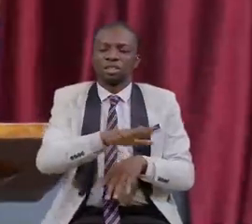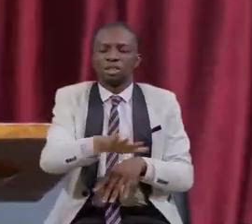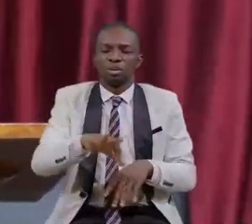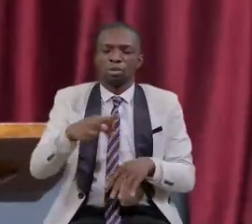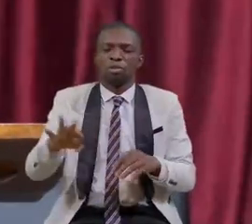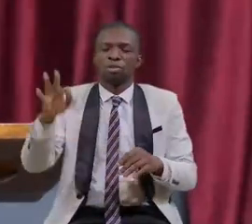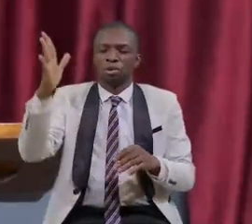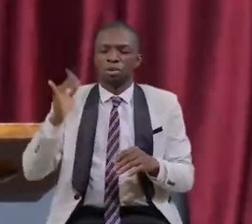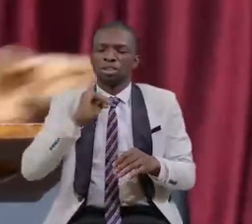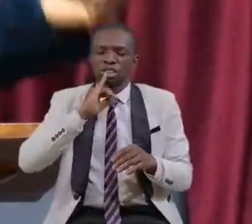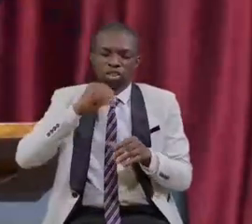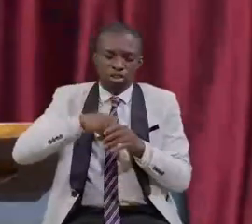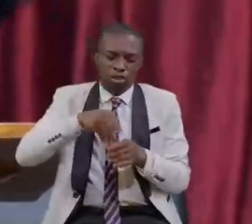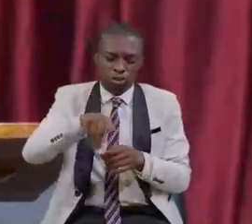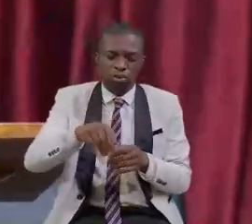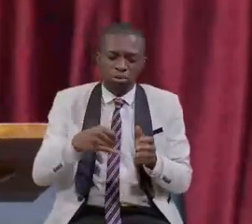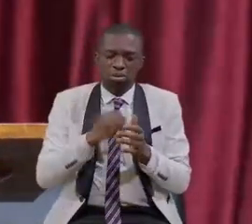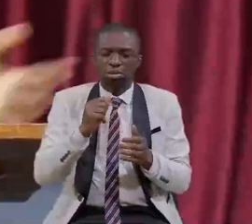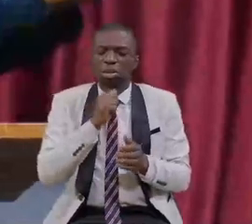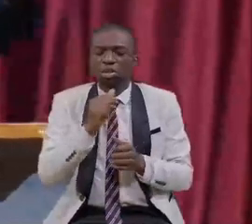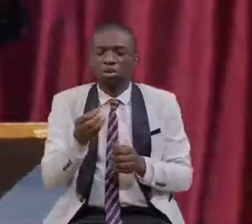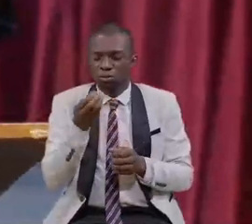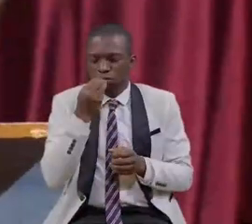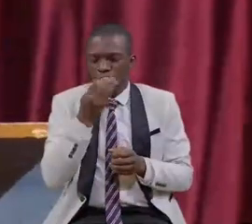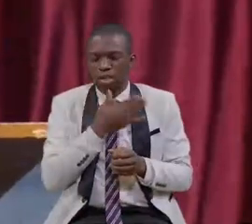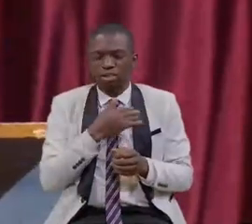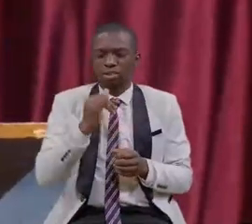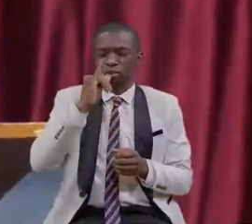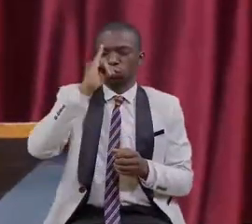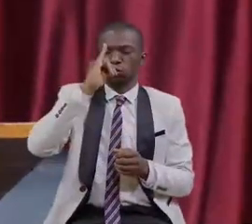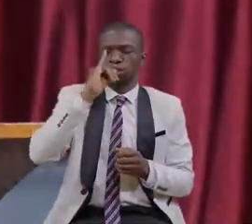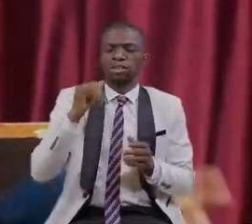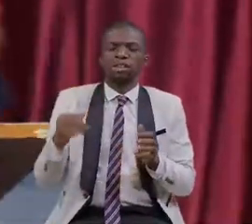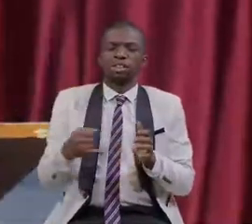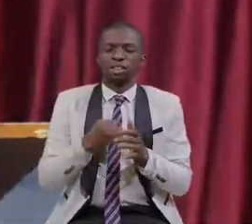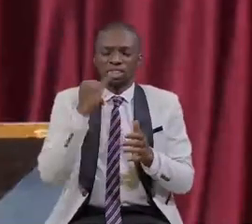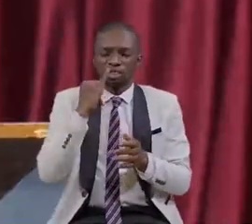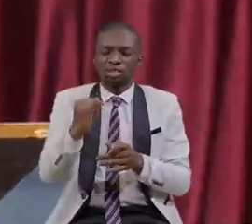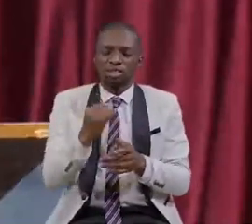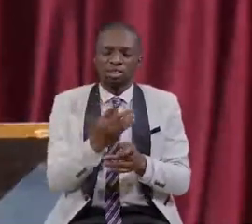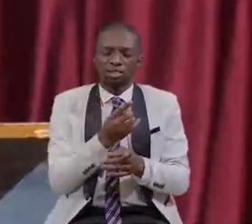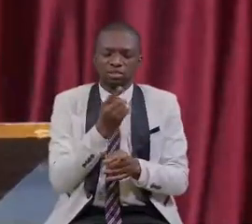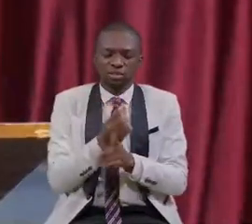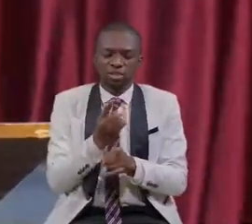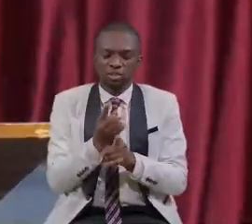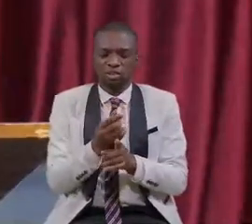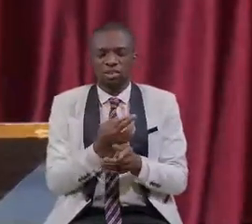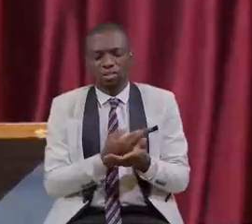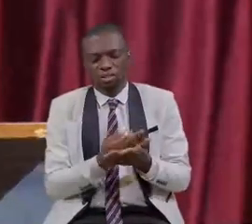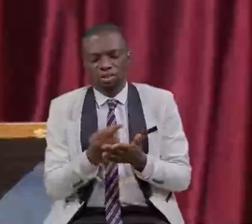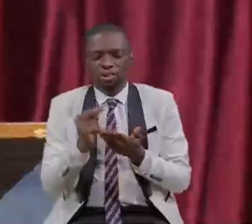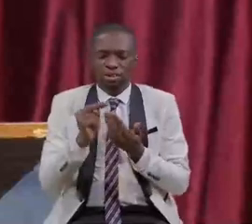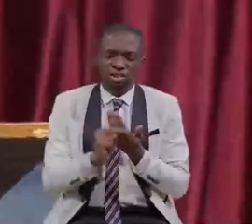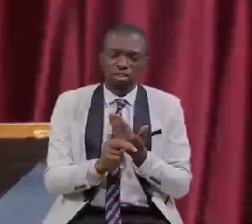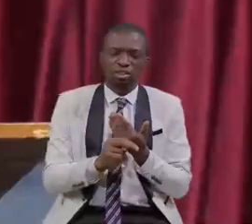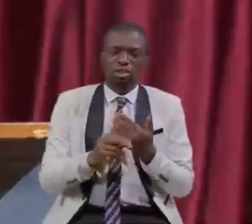la justice. C'est la paix. C'est la joie dans le Saint-Esprit.